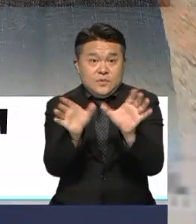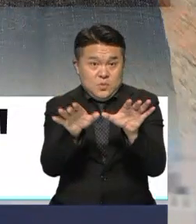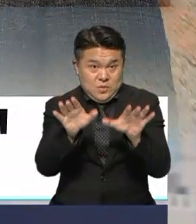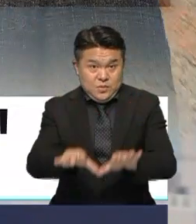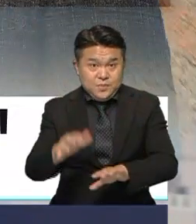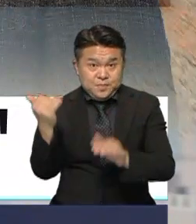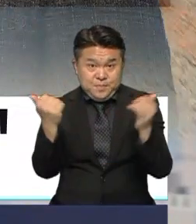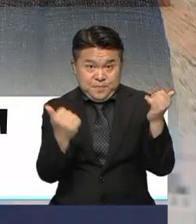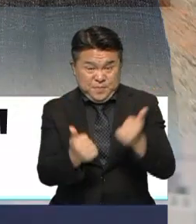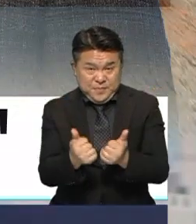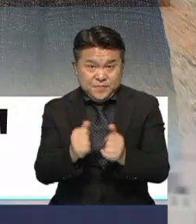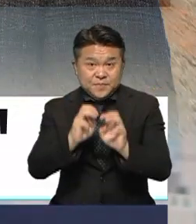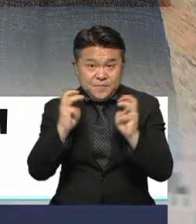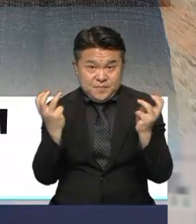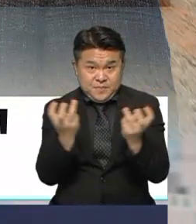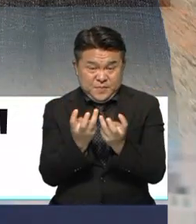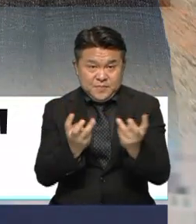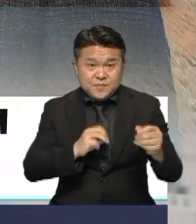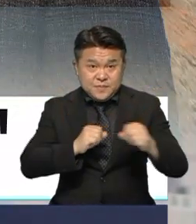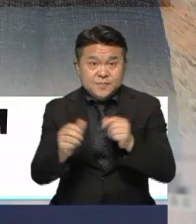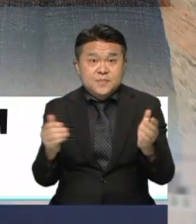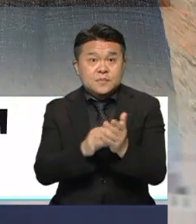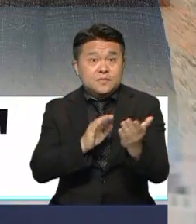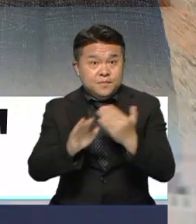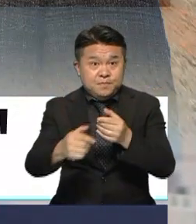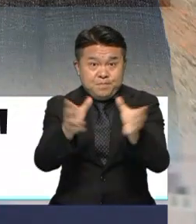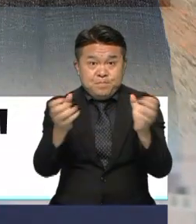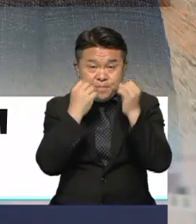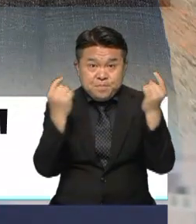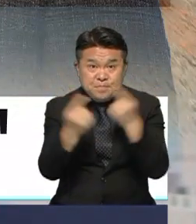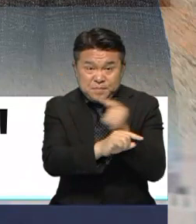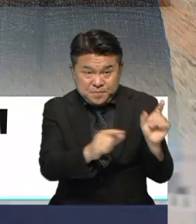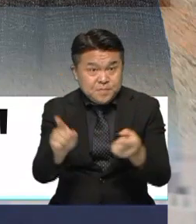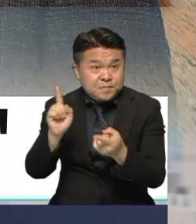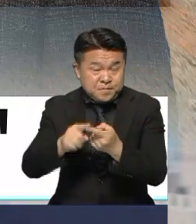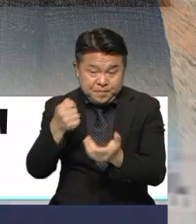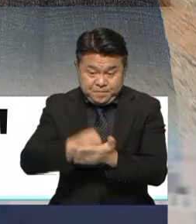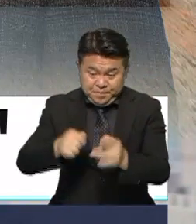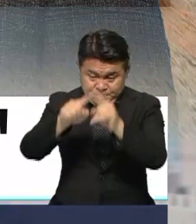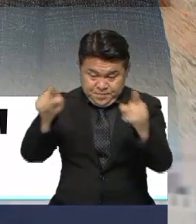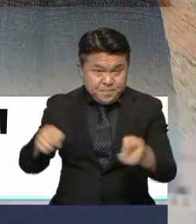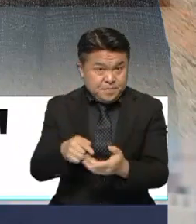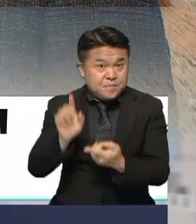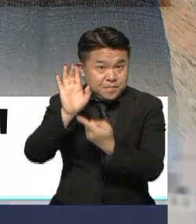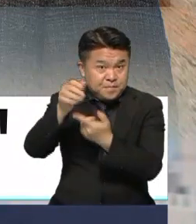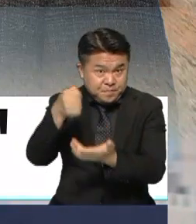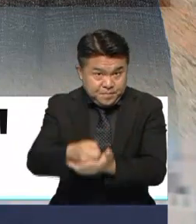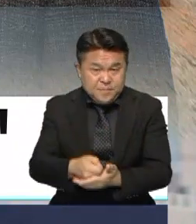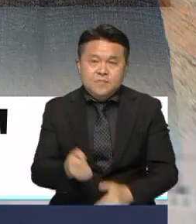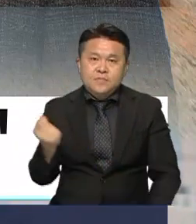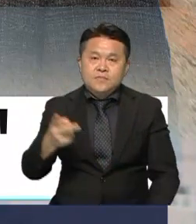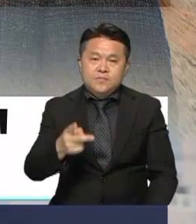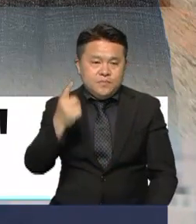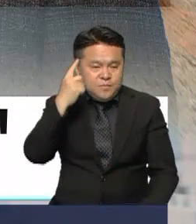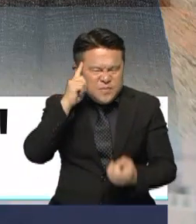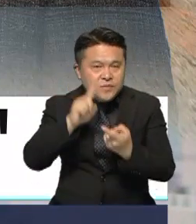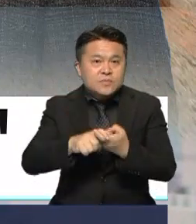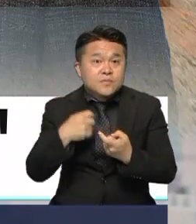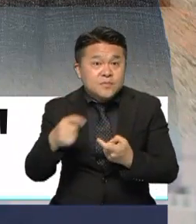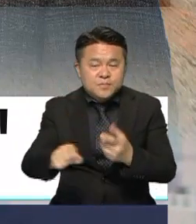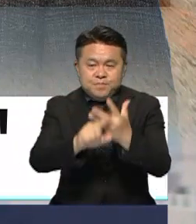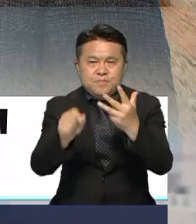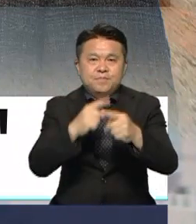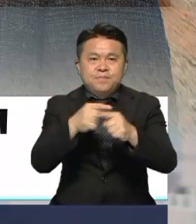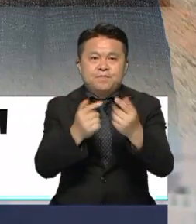더불어민주당이 오늘 국회의원 워크숍 일정을 마무리하고 당 혁신 방향 등을 담은 결의문을 채택했습니다. 또 최대 관심사는